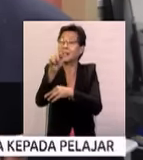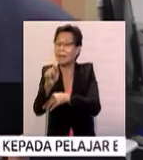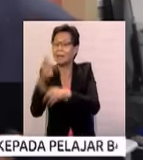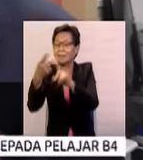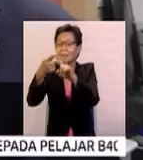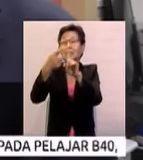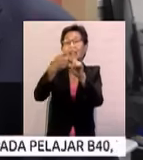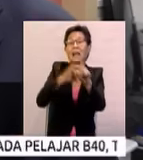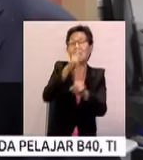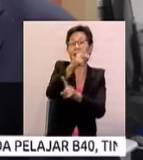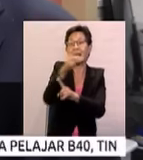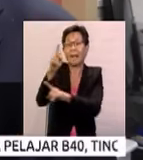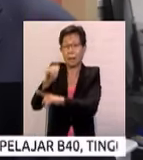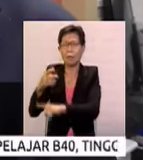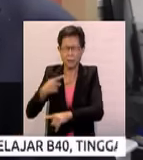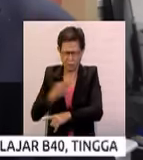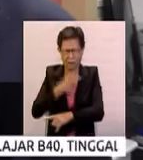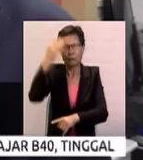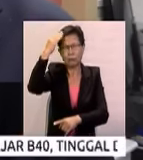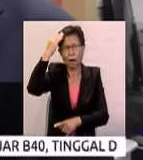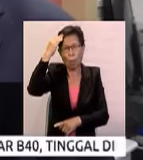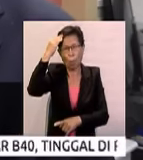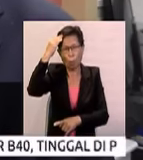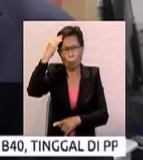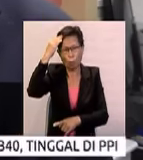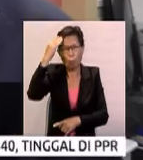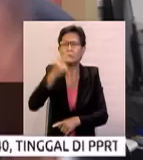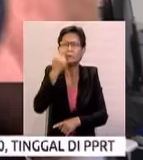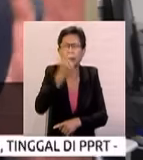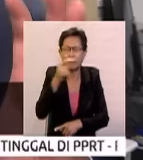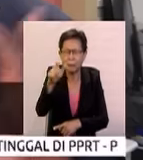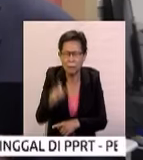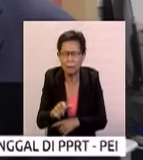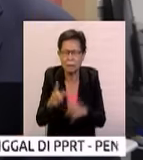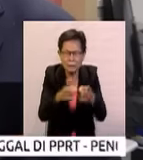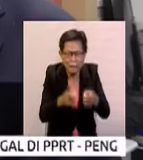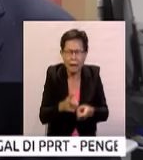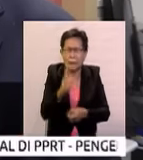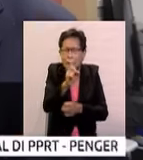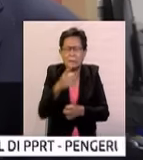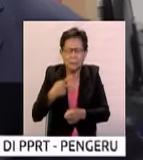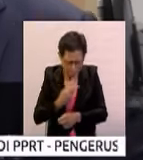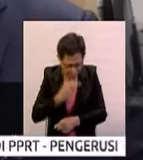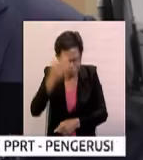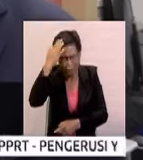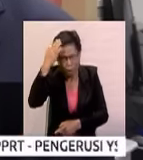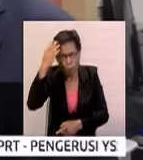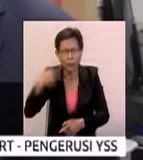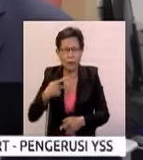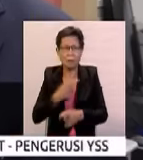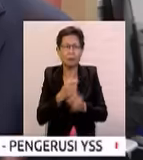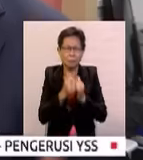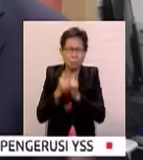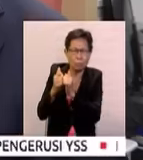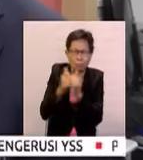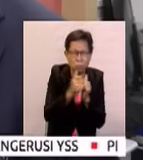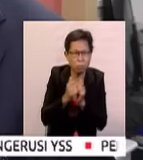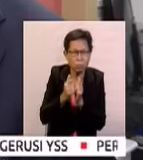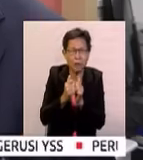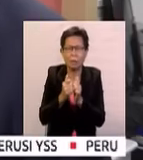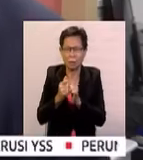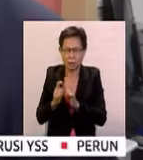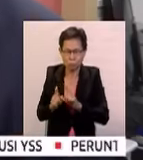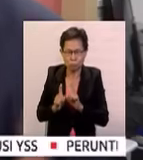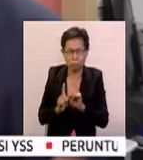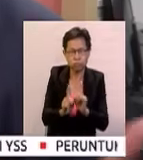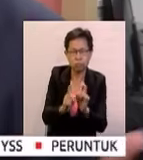juga. Kita tahu di mana mereka dan siapa mereka, daerah mana. Jadi kita akan bergerak bersama mungkin dengan ahli